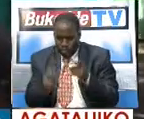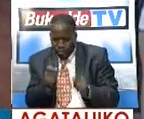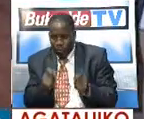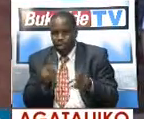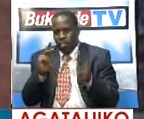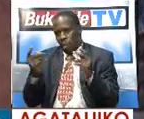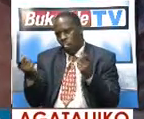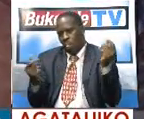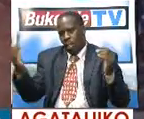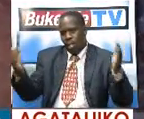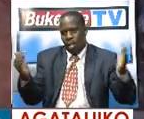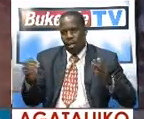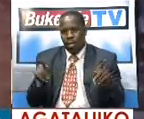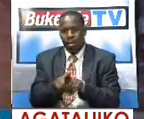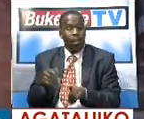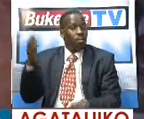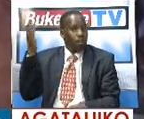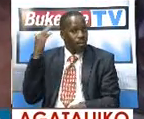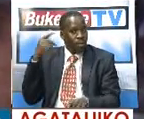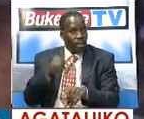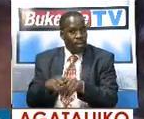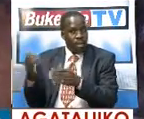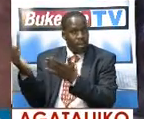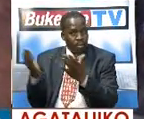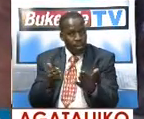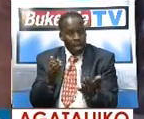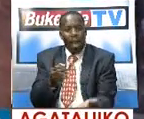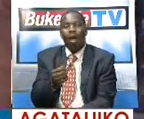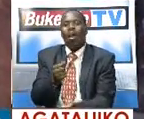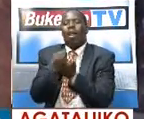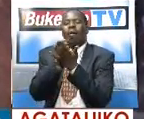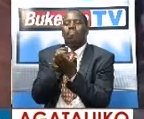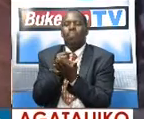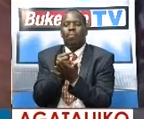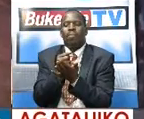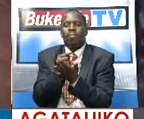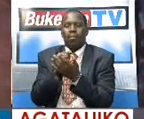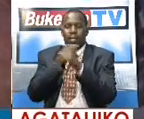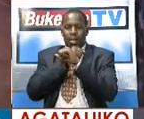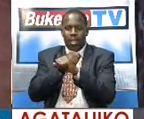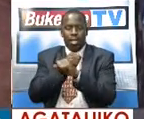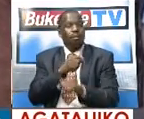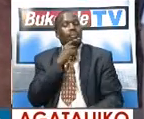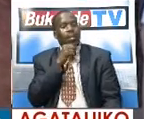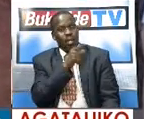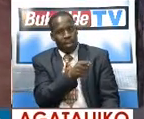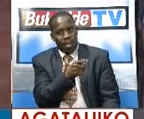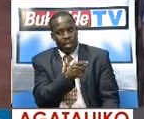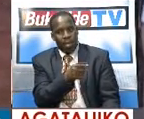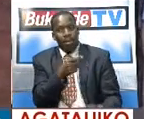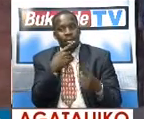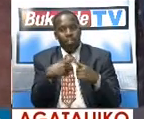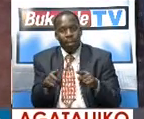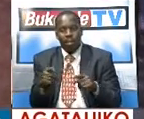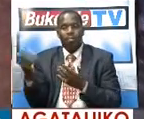abatono. Ne Muzinda bwe yali aleeta omusajja amuleeta kumuyamba kumuteerawo kyamukola ki? Mukibulira? Naye ajja